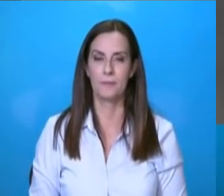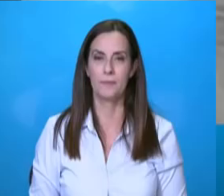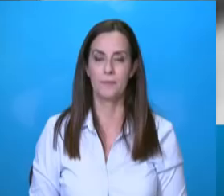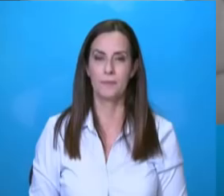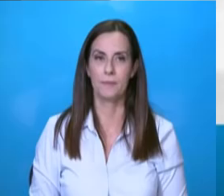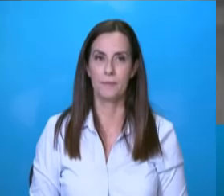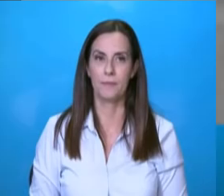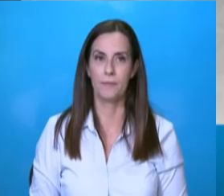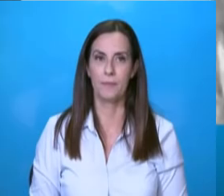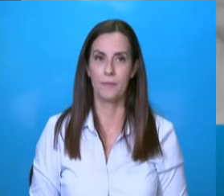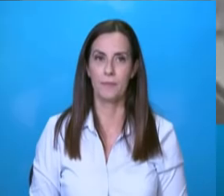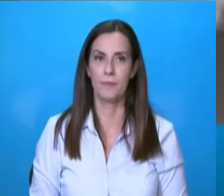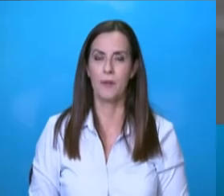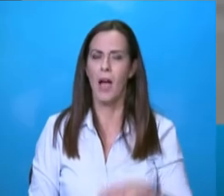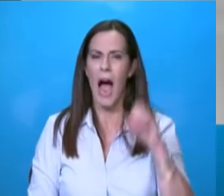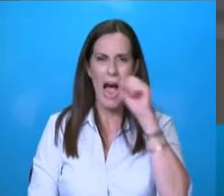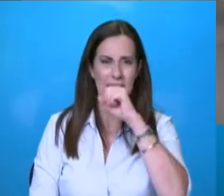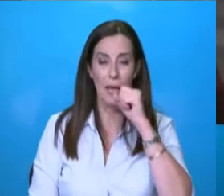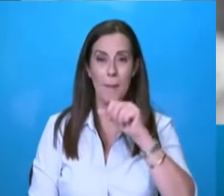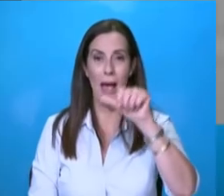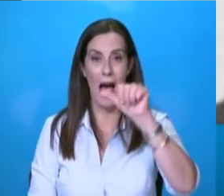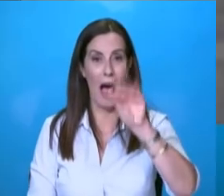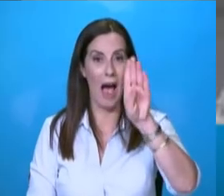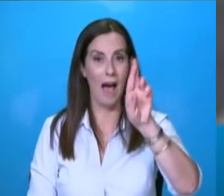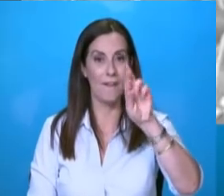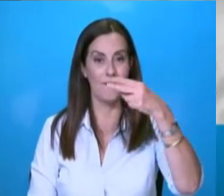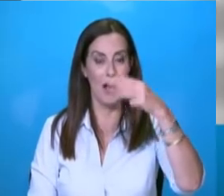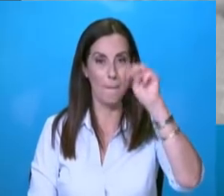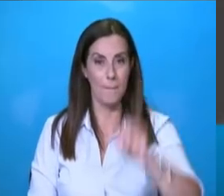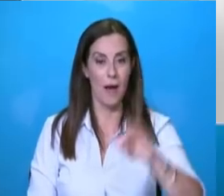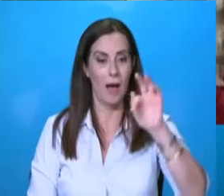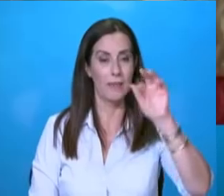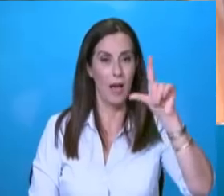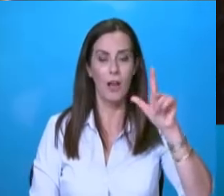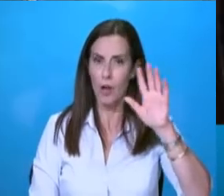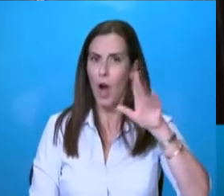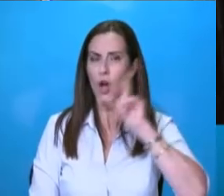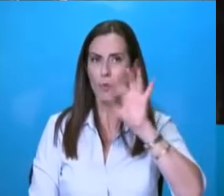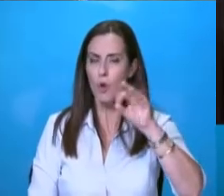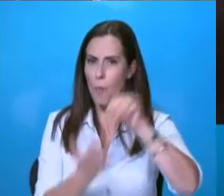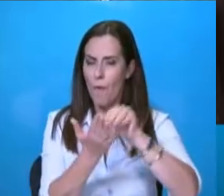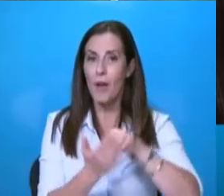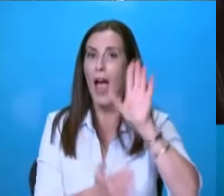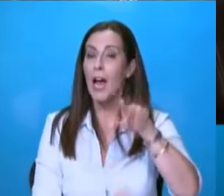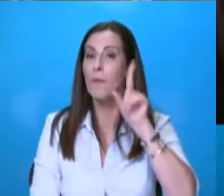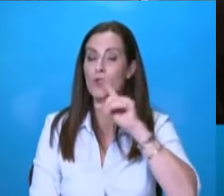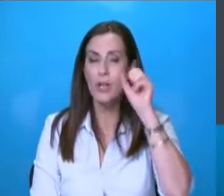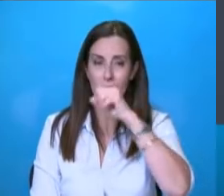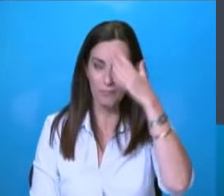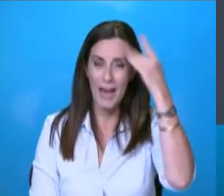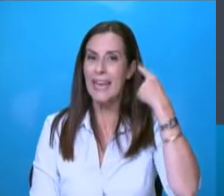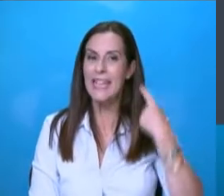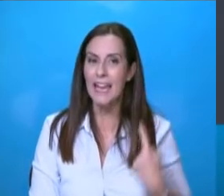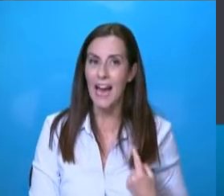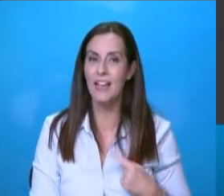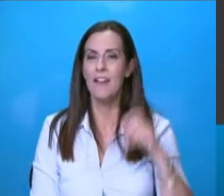שמו של טל מופיע ברשימת 25 השירים המושמעים של לעשור עוד 3 פעמים. כמוהו גם שמותיהם של עידן רייכל